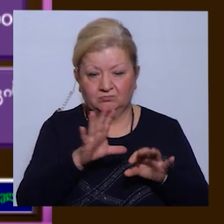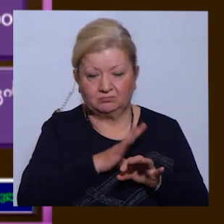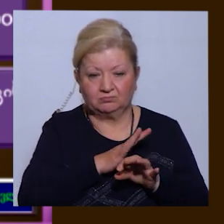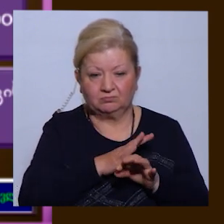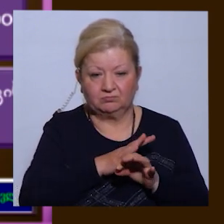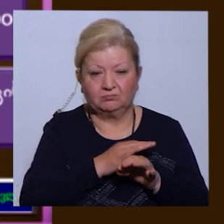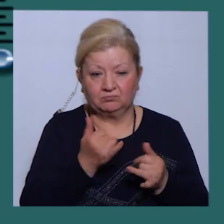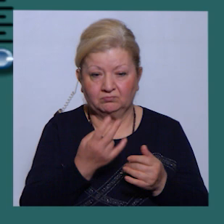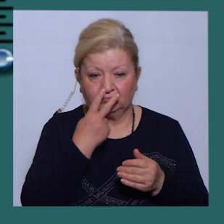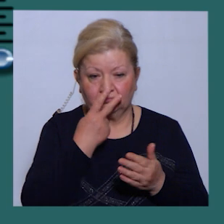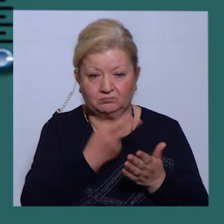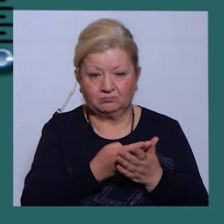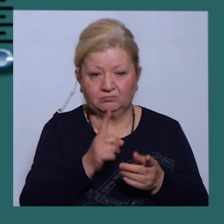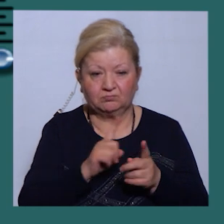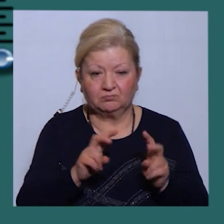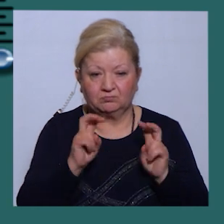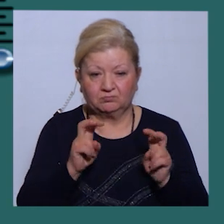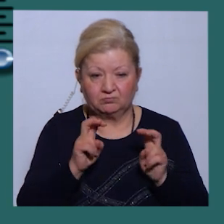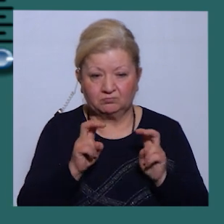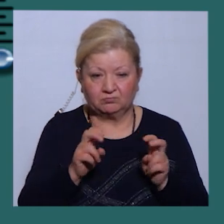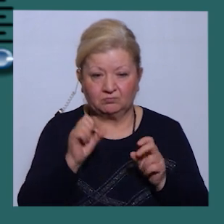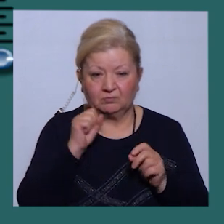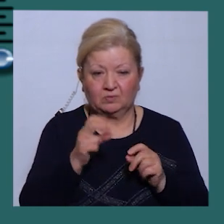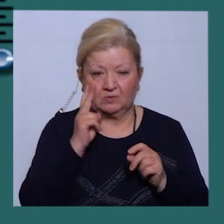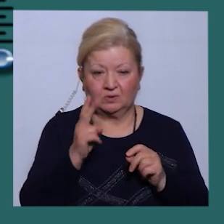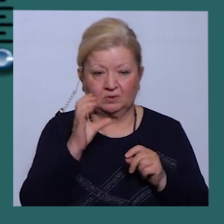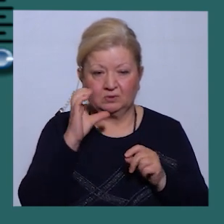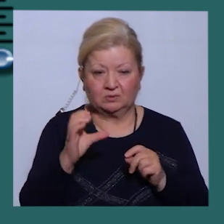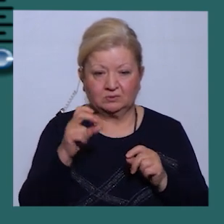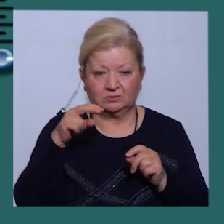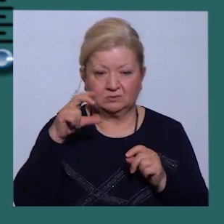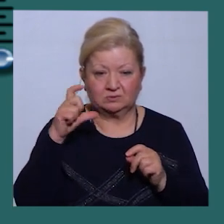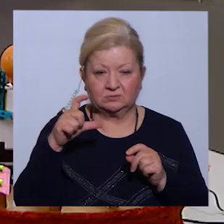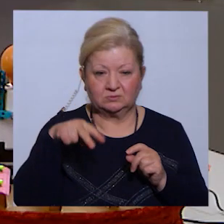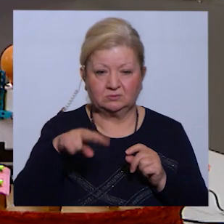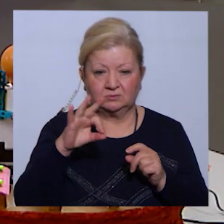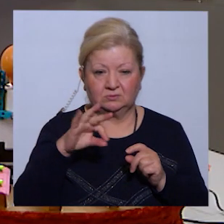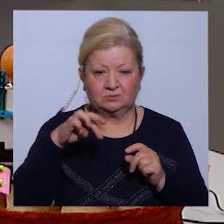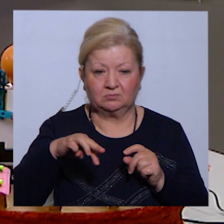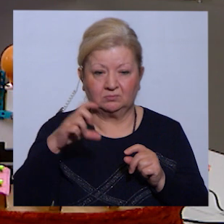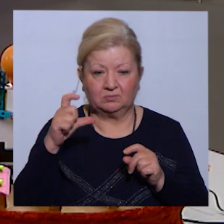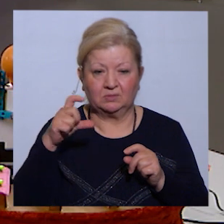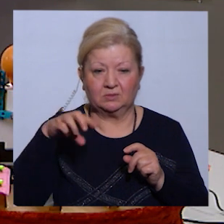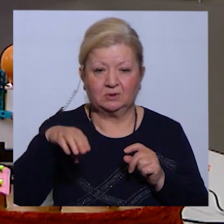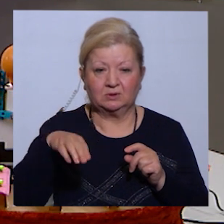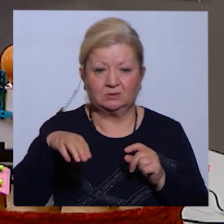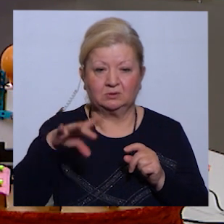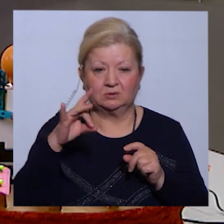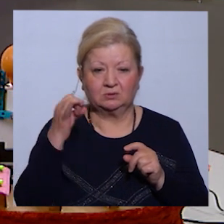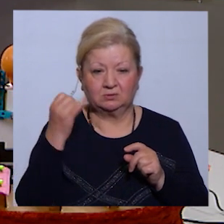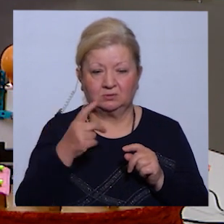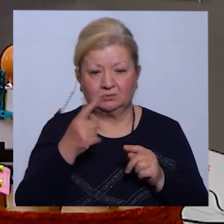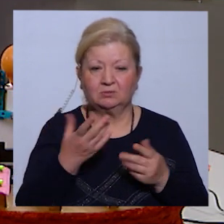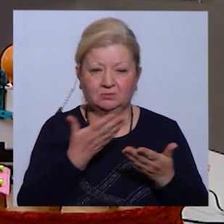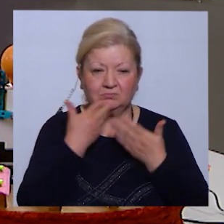აბა მოდით ნახოთ, რას ნიშნავს აქსელომეტრი, როგორ ფუნქციონირებს ის. წარმოვიდგინოთ გამარტივებული